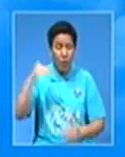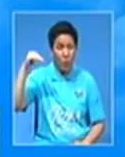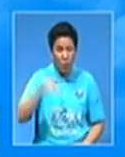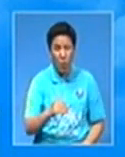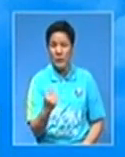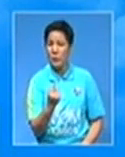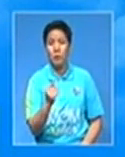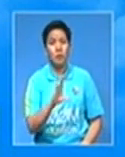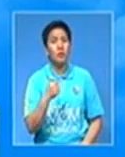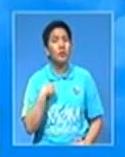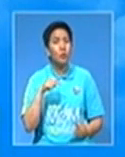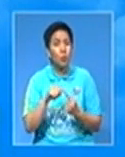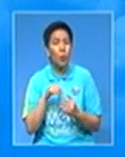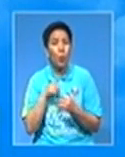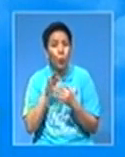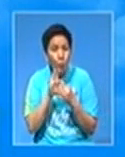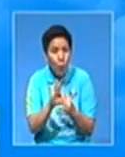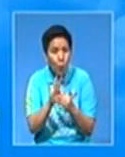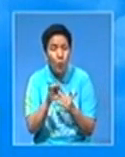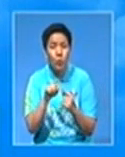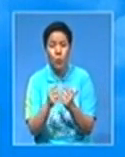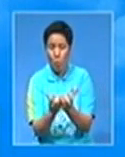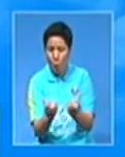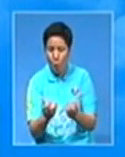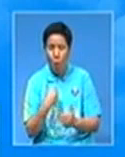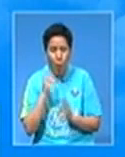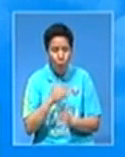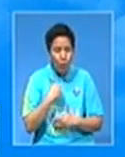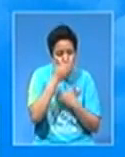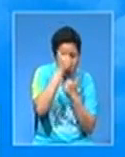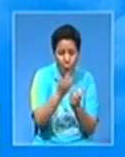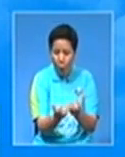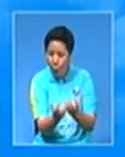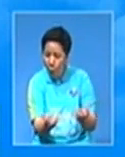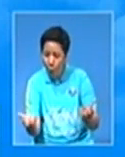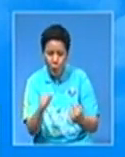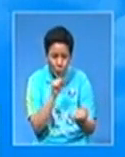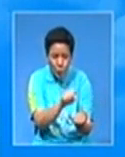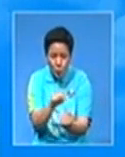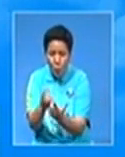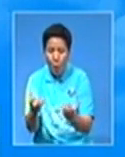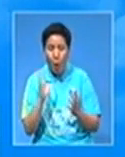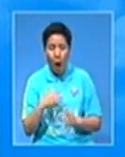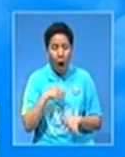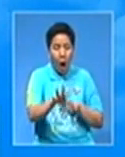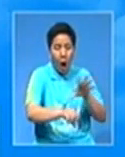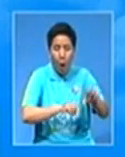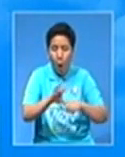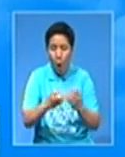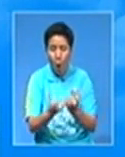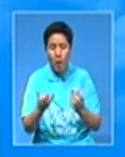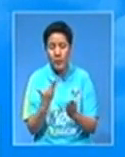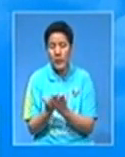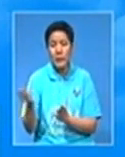านั้นนะครับสิ่งที่น่าเป็นห่วงก็คือกระแสวัตถุนิยมซึ่งอาจจะทำให้พี่น้องประชาชนก่อหนี้สินผูกพันโดยไม่จำเ